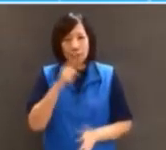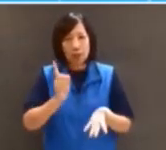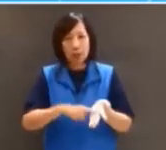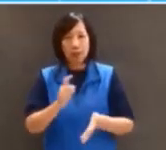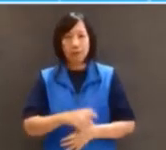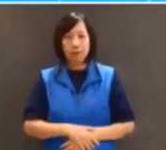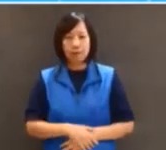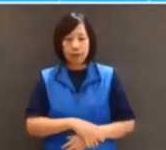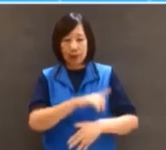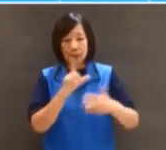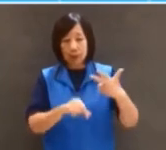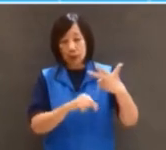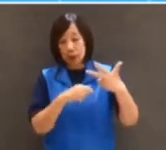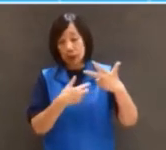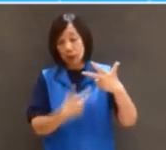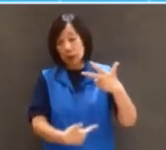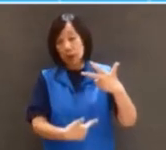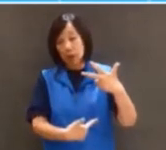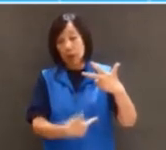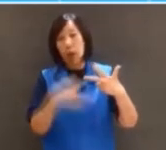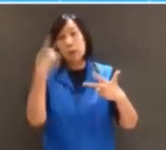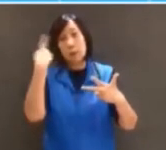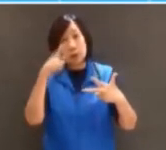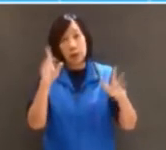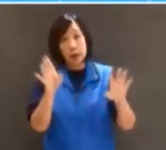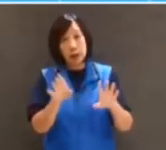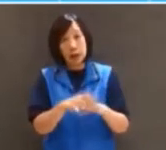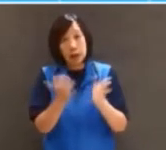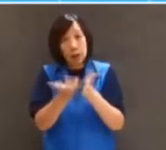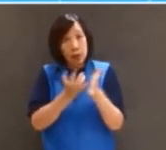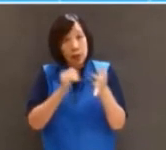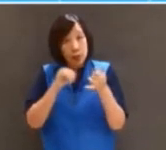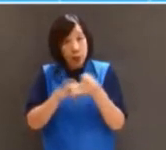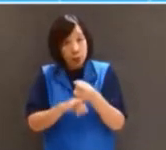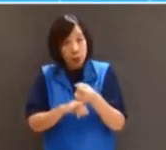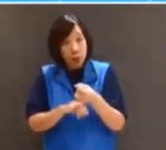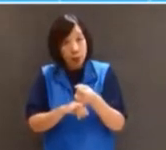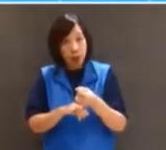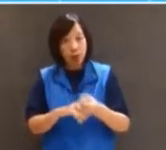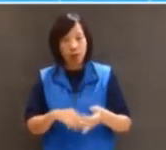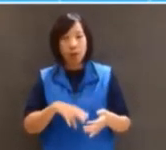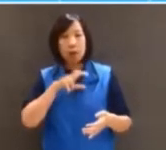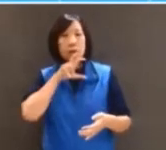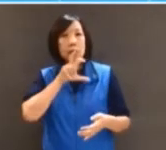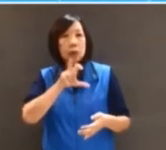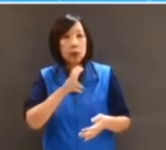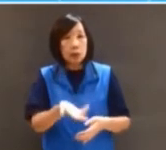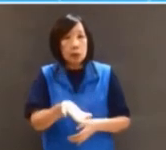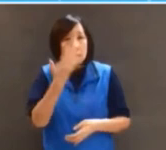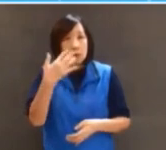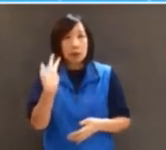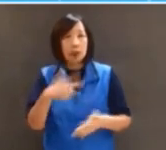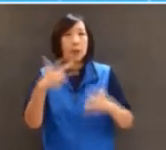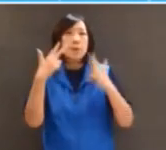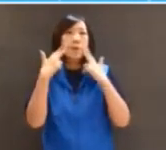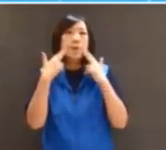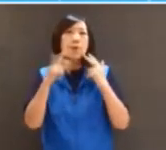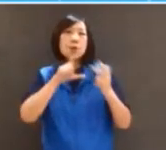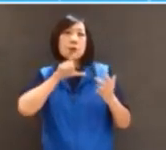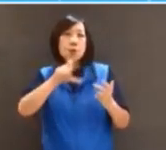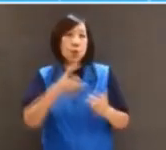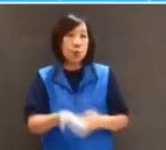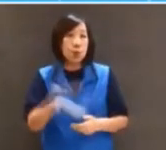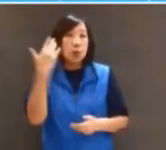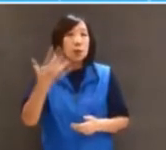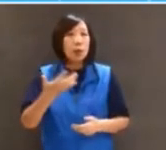为7月6号明天就要开始预约，那70岁以上跟原住民60岁以上